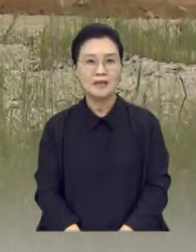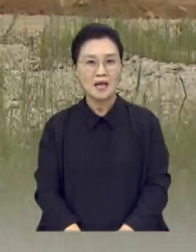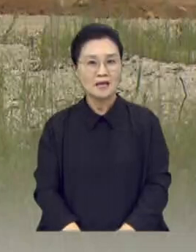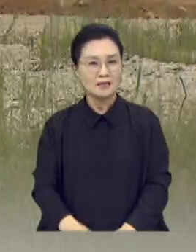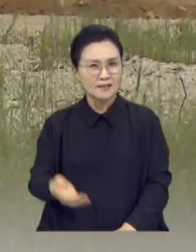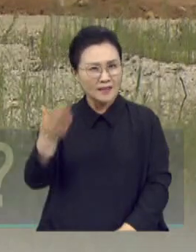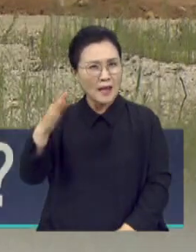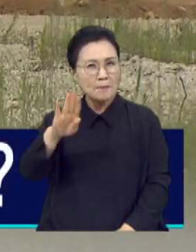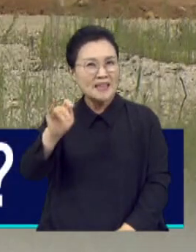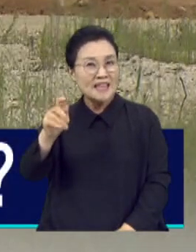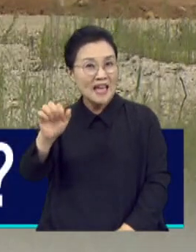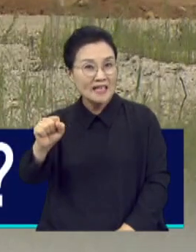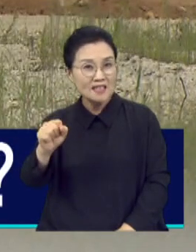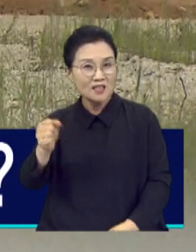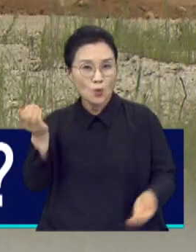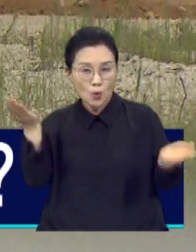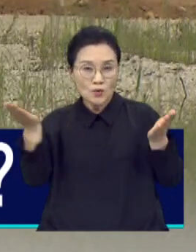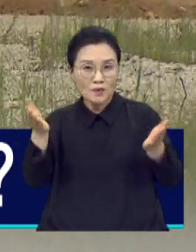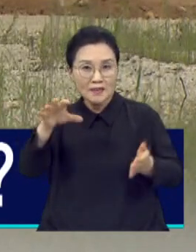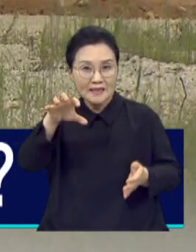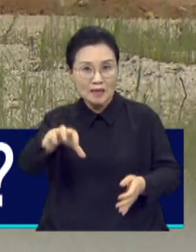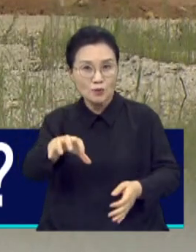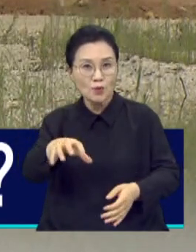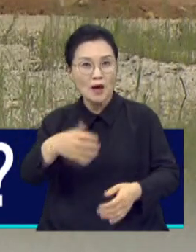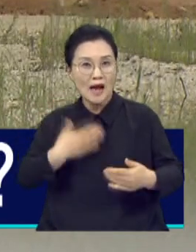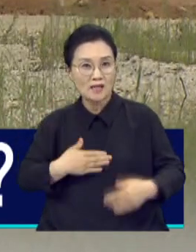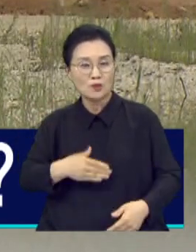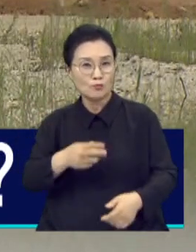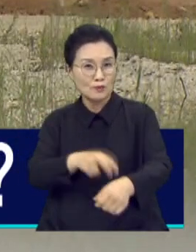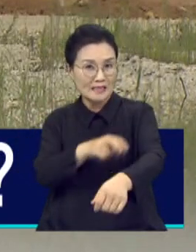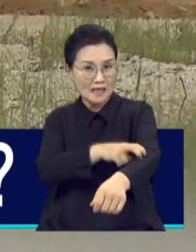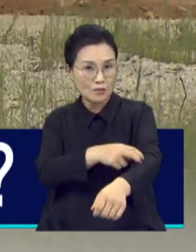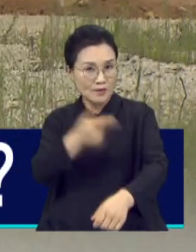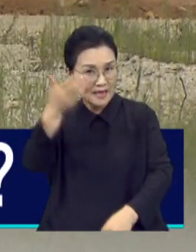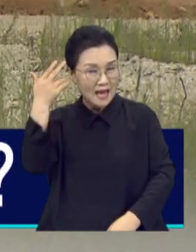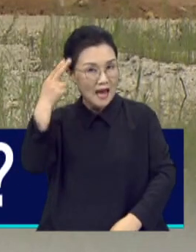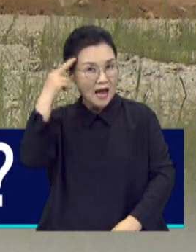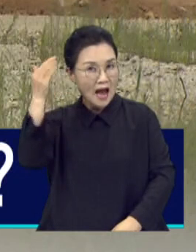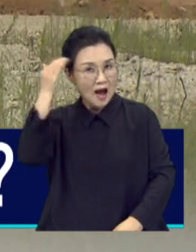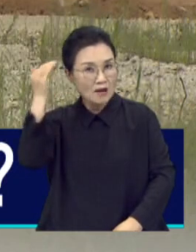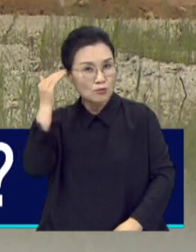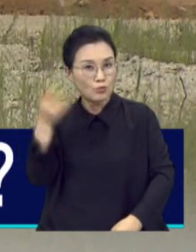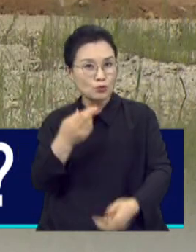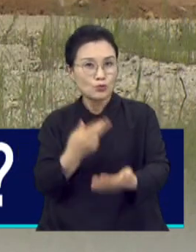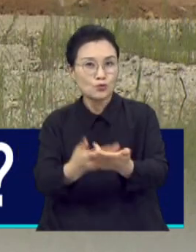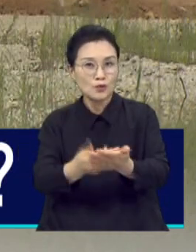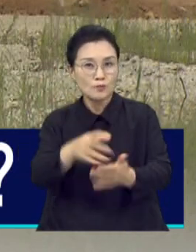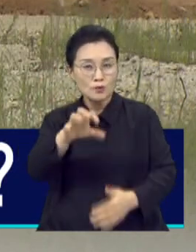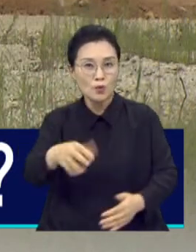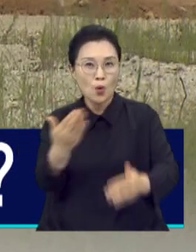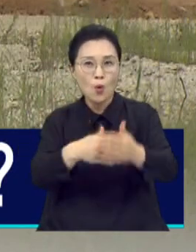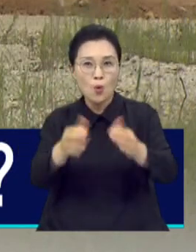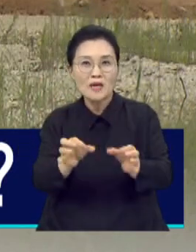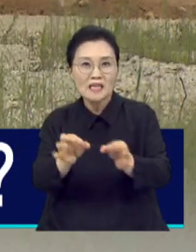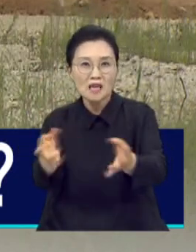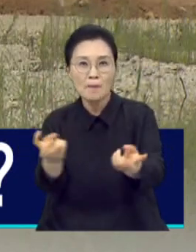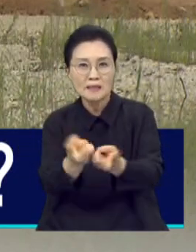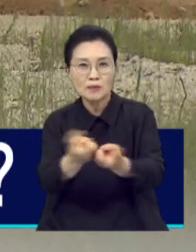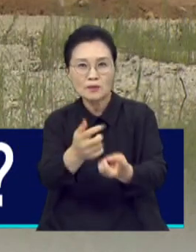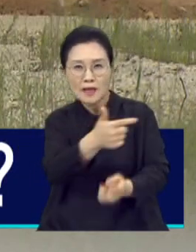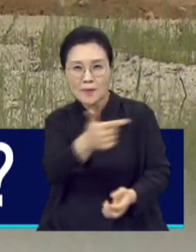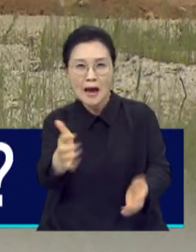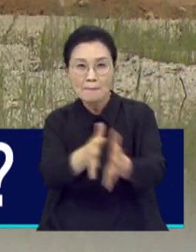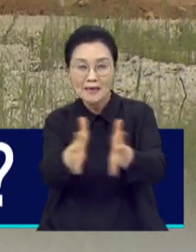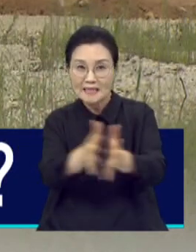한달 bts의 콘서트 장소로 알려졌던 부산 기장군 옛 한국유리 부재는 공공기여 방식으로 대규모 아파트